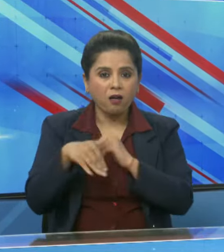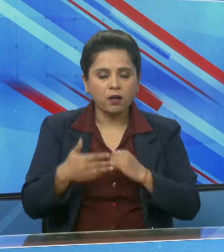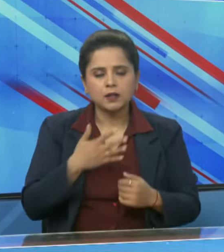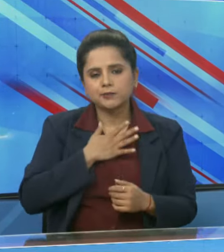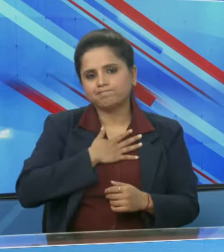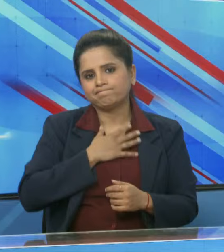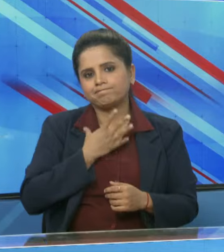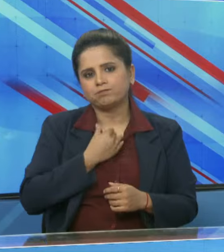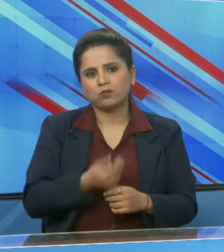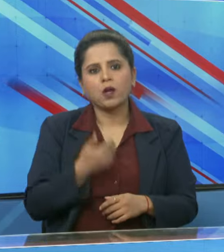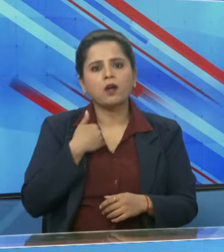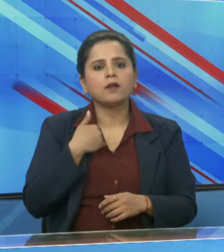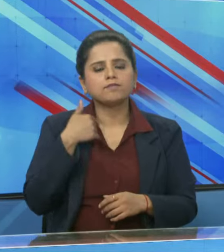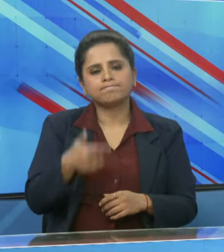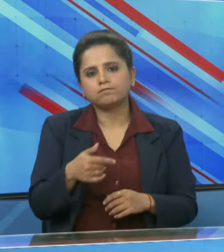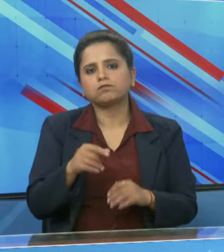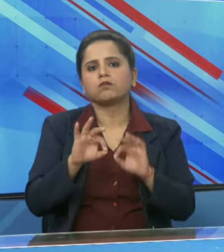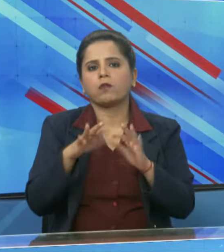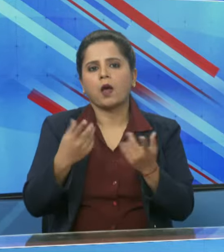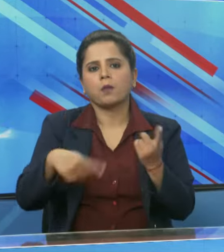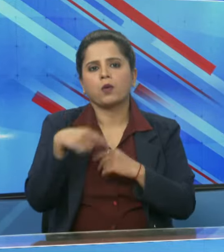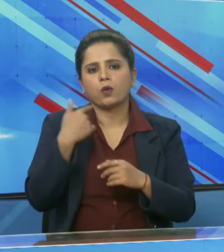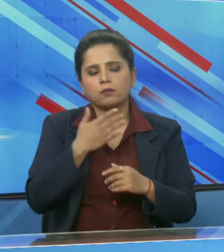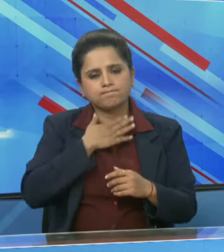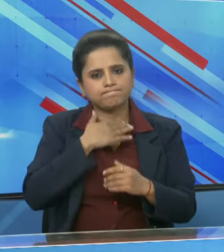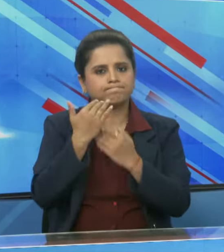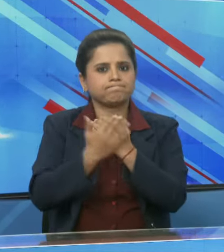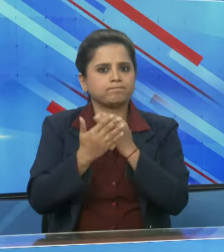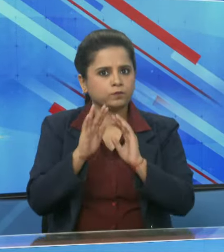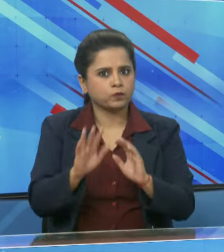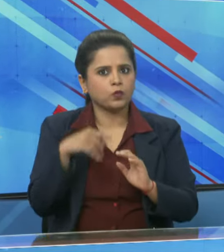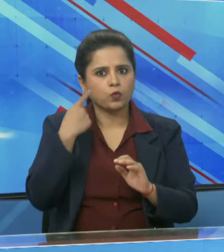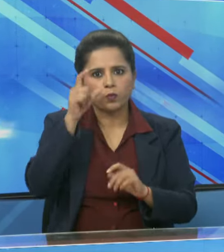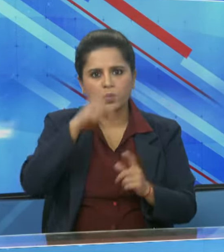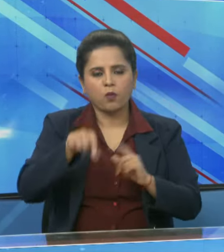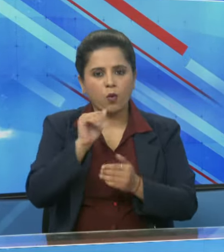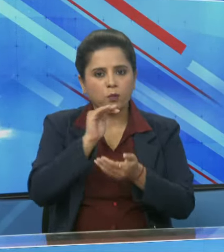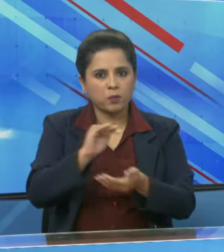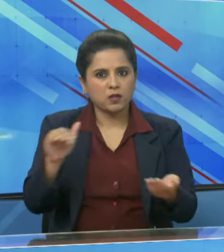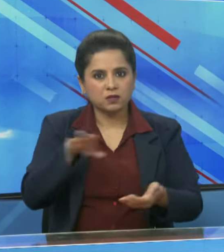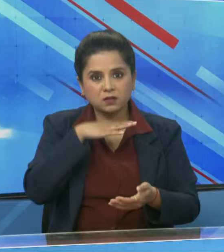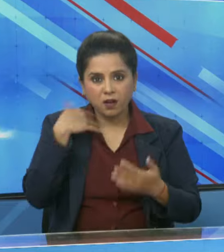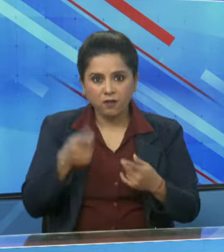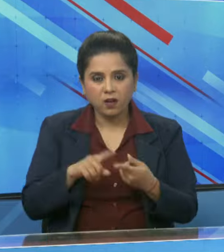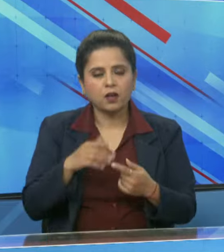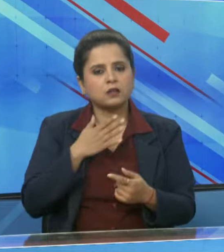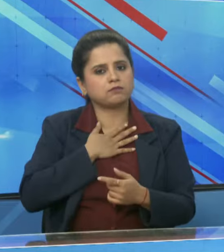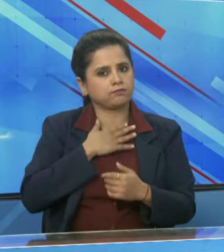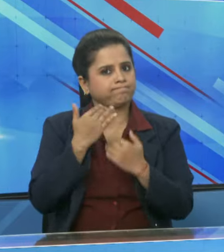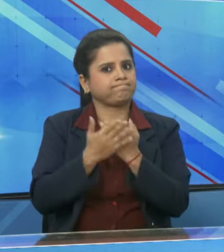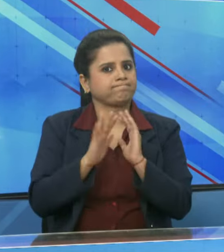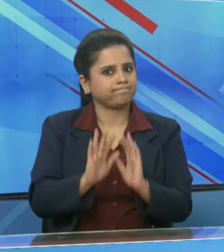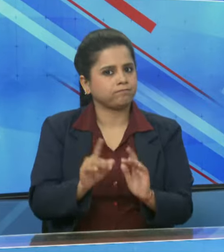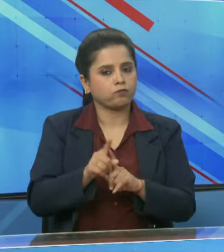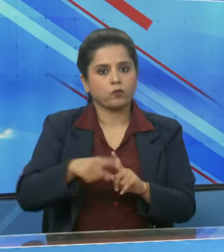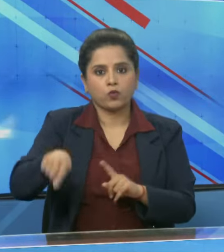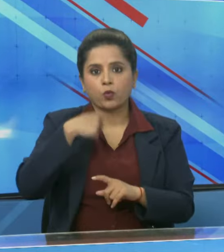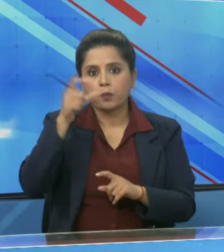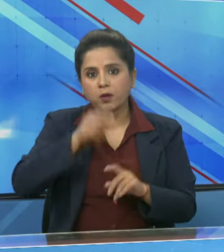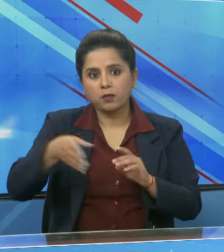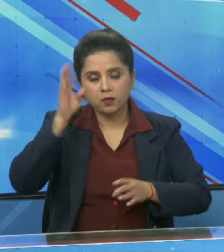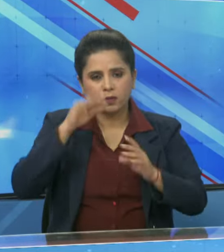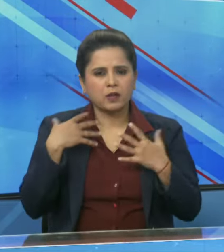है। मेरी शोक संवेदनाएं उन सभी परिवारों के साथ हैं जिन्होंने इस दुर्घटना में अपने बच्चों को खोया है। साथ ही मैं सभी घायल बच्चों